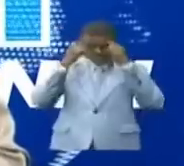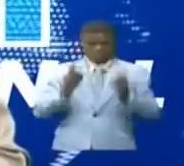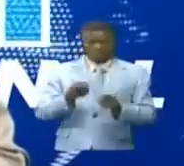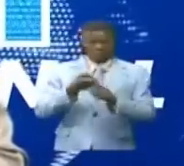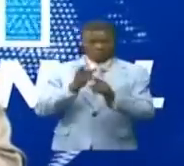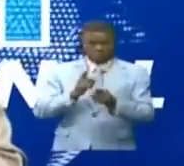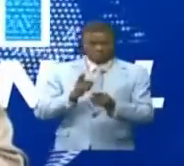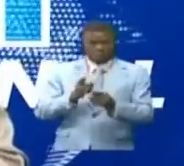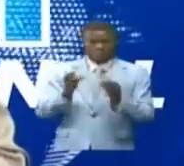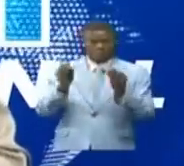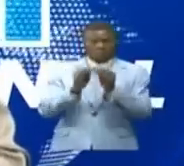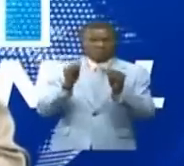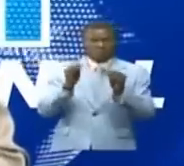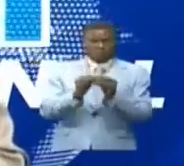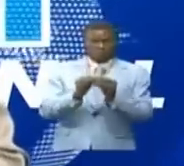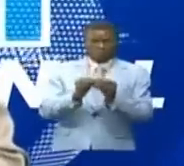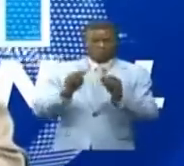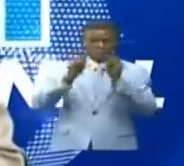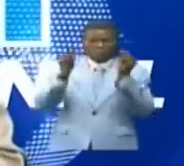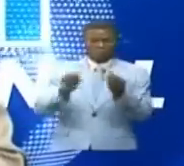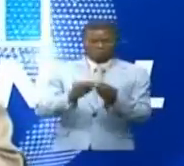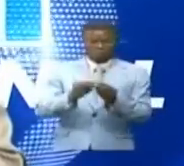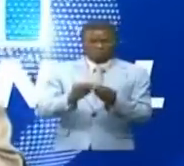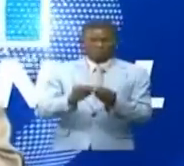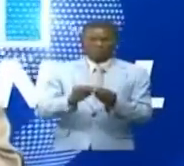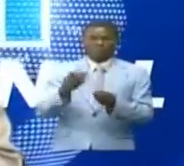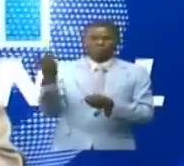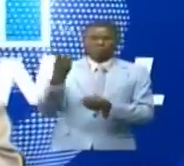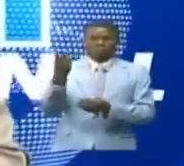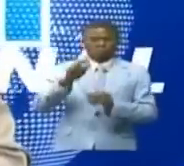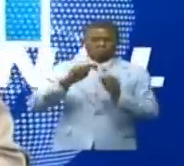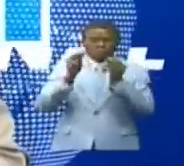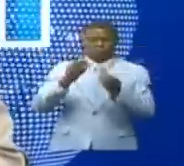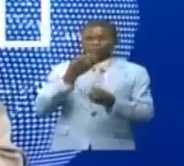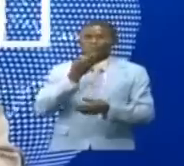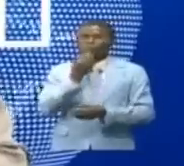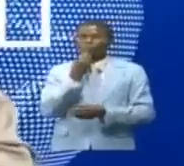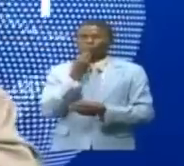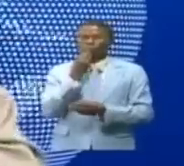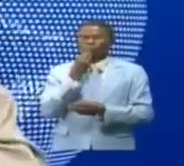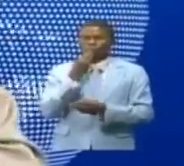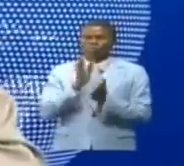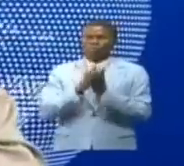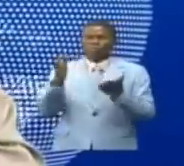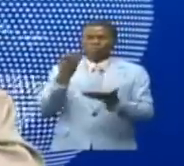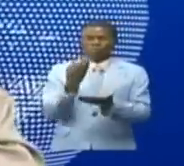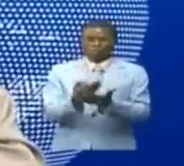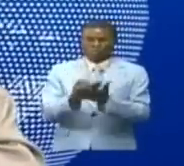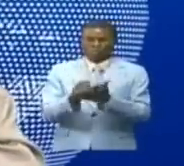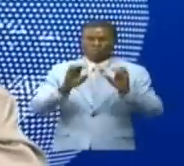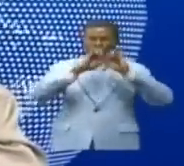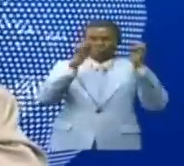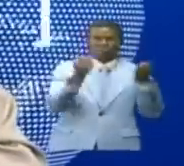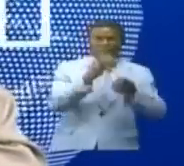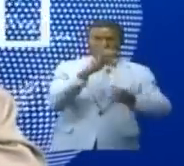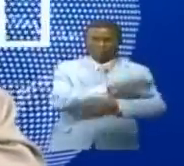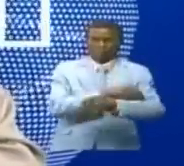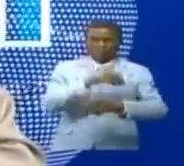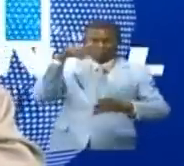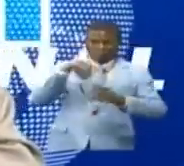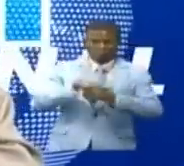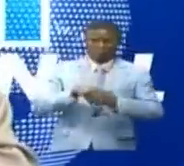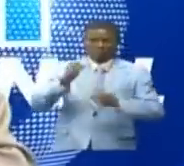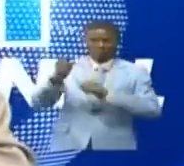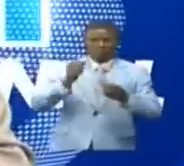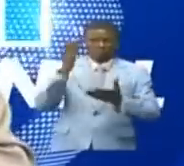prise au cours de la réunion bipartite entre l'inspection générale des finances et les organisations des sociétés civiles engagées dans la lutte contre